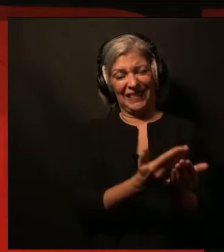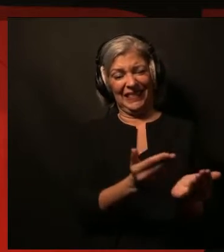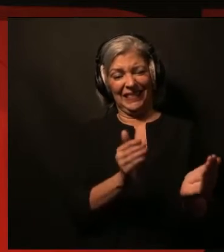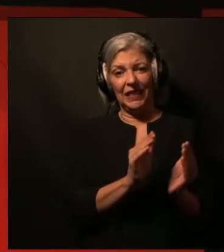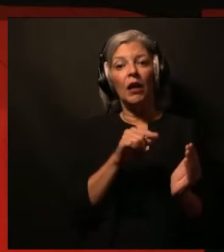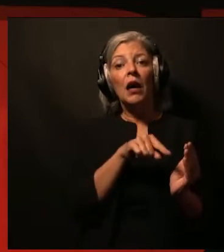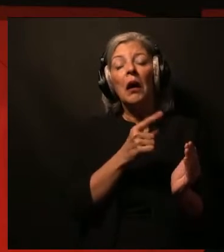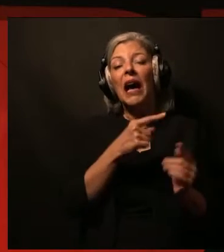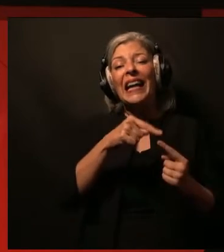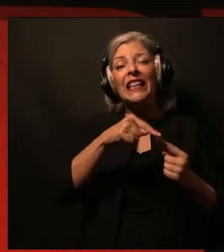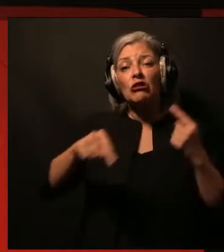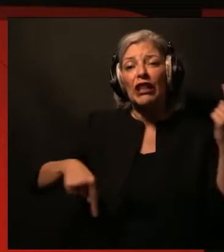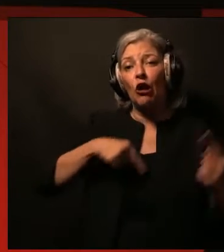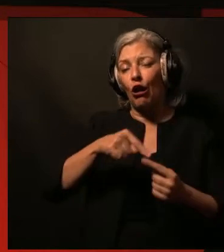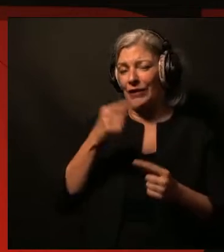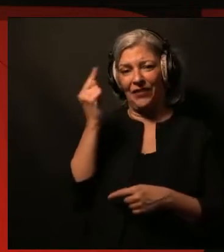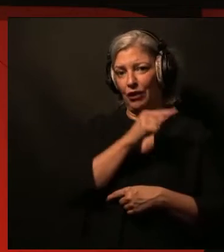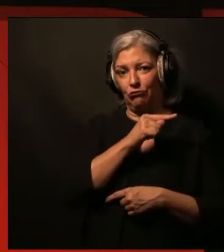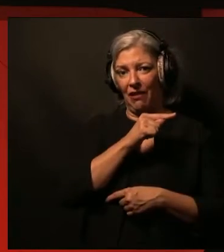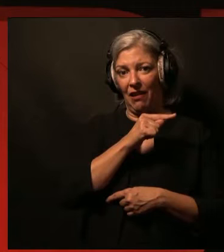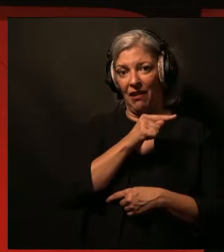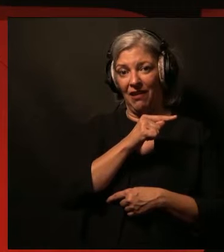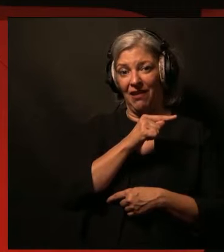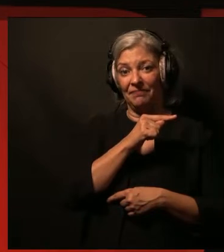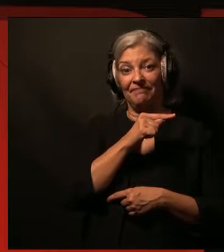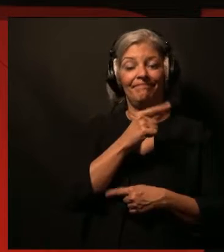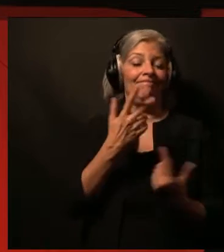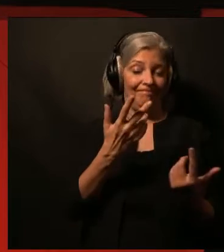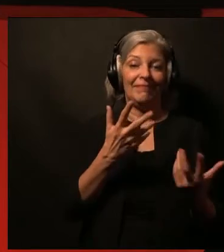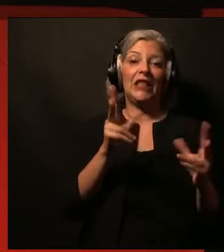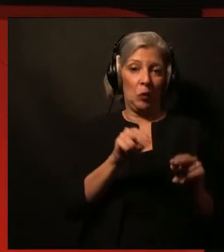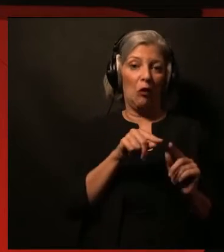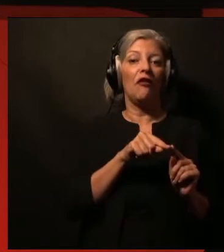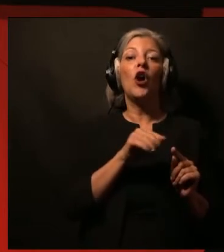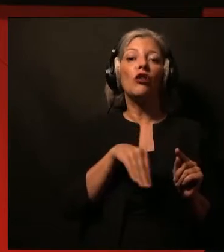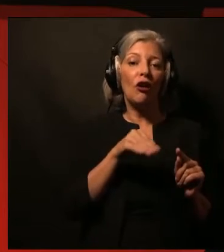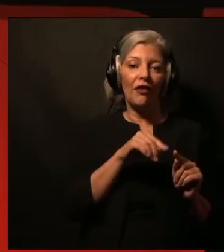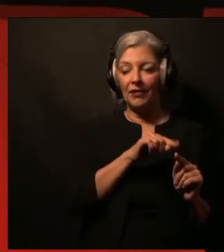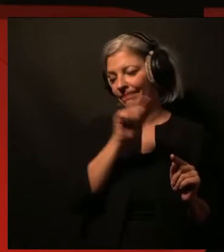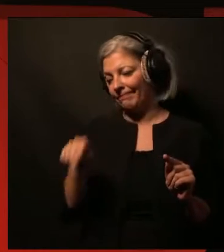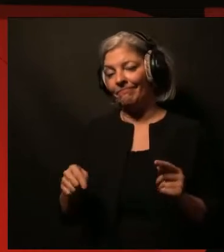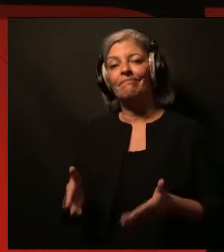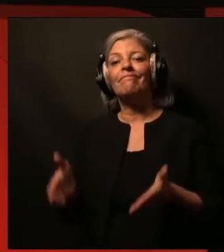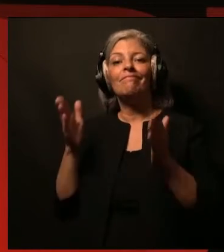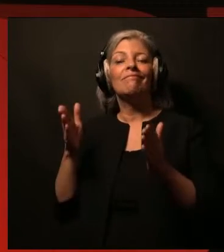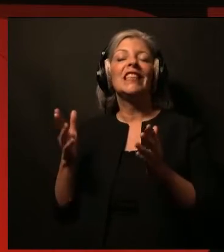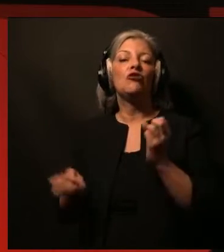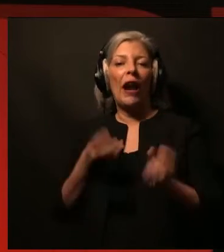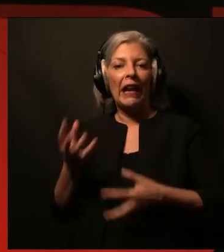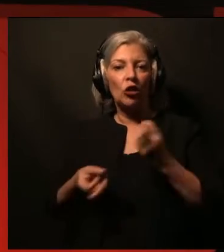riciclabile e quando non viene riciclato verrà inviato in una discarica o in un